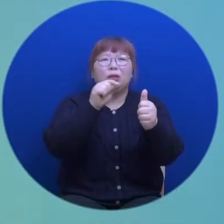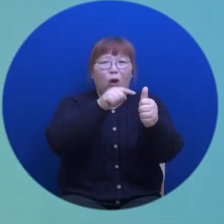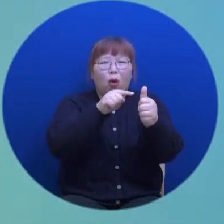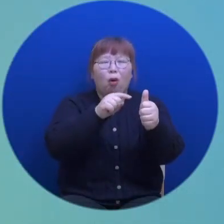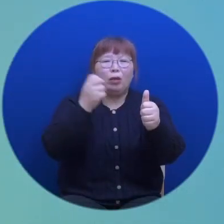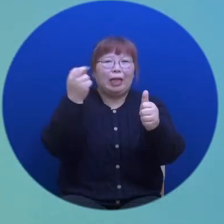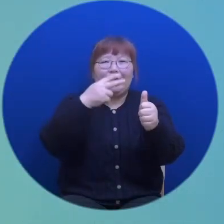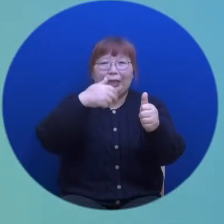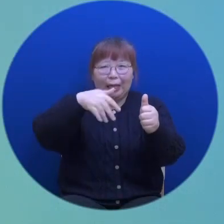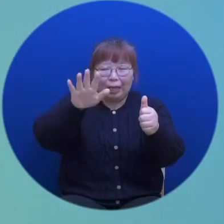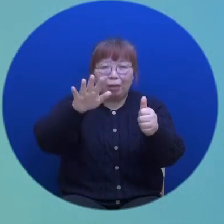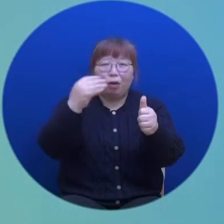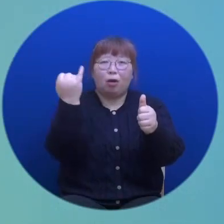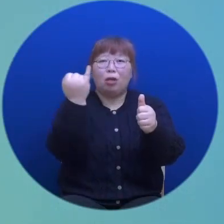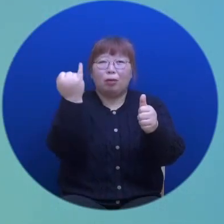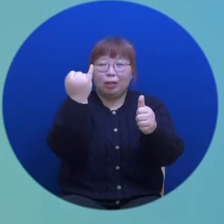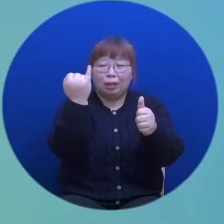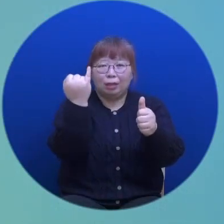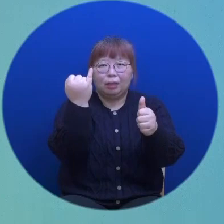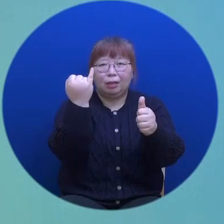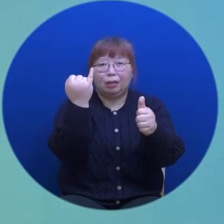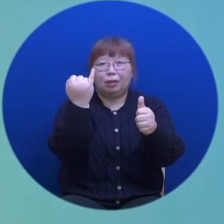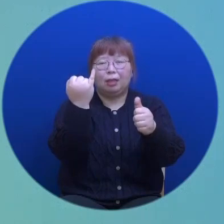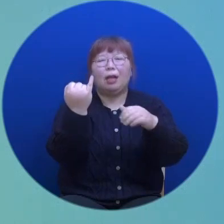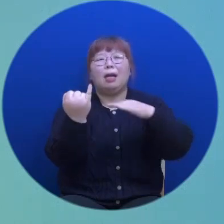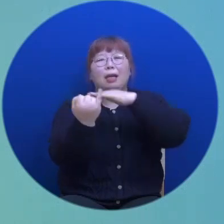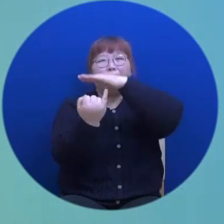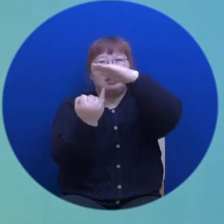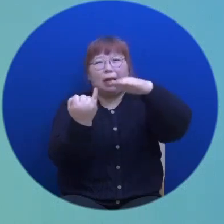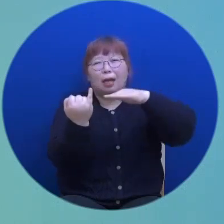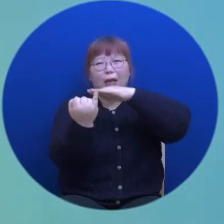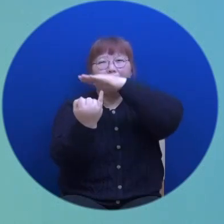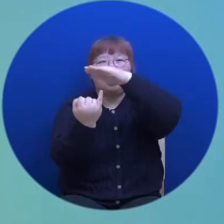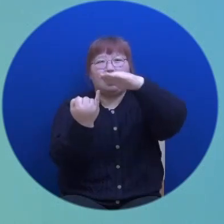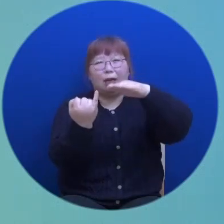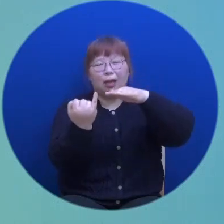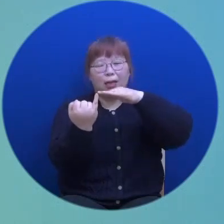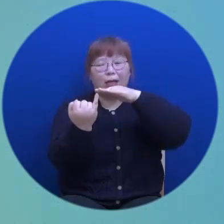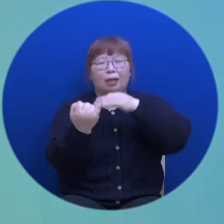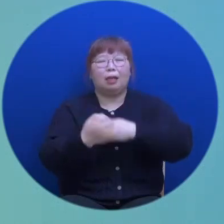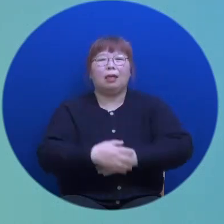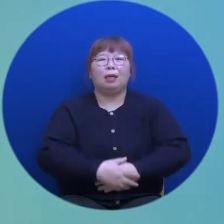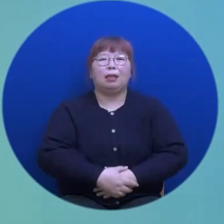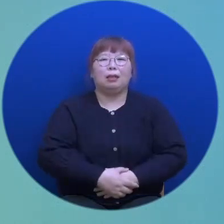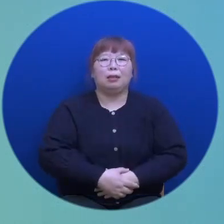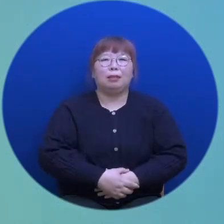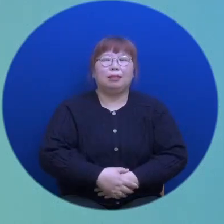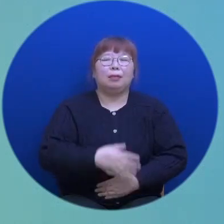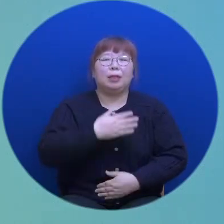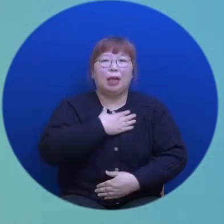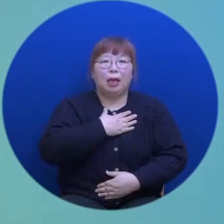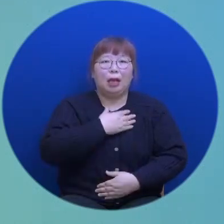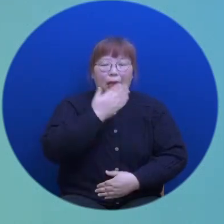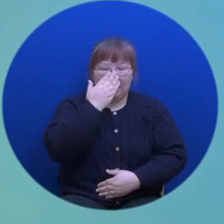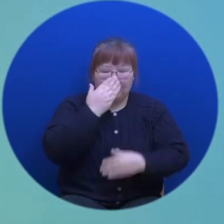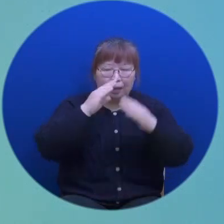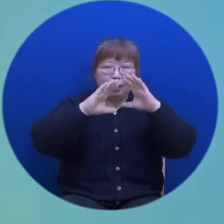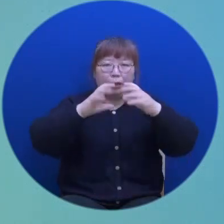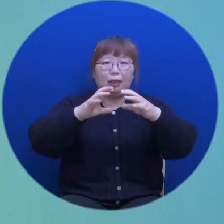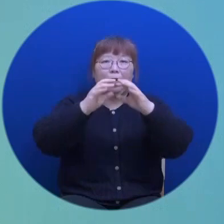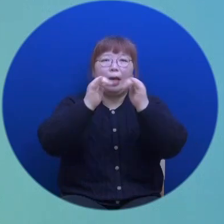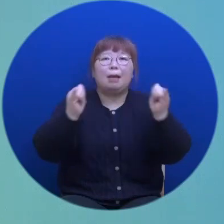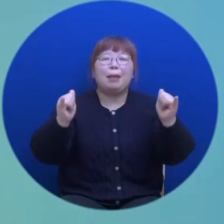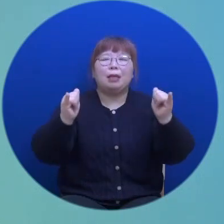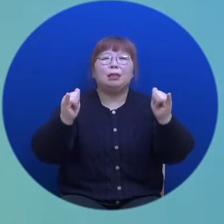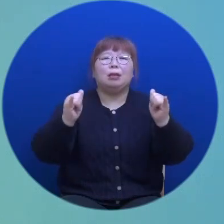가서 그 여인을 사랑해다오. 내가 이스라엘 백성들을